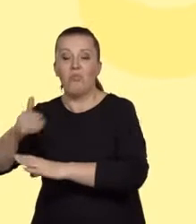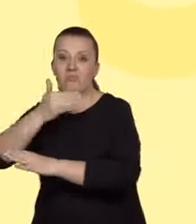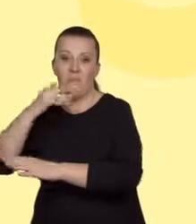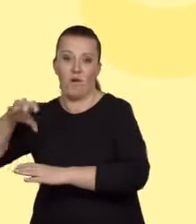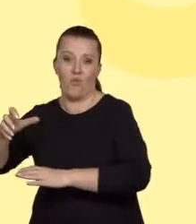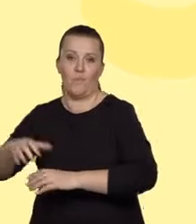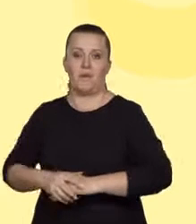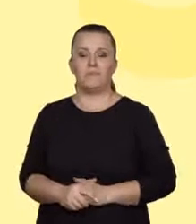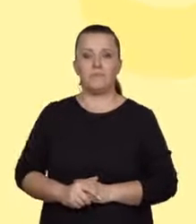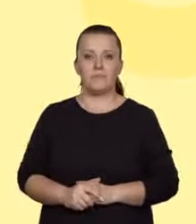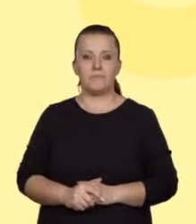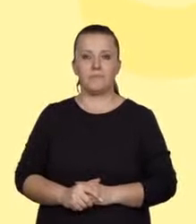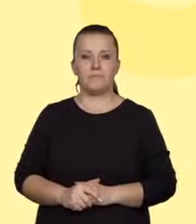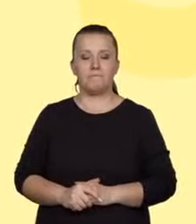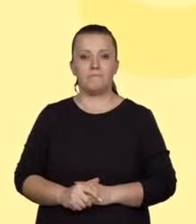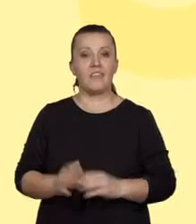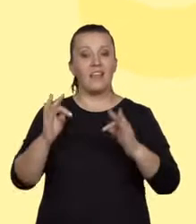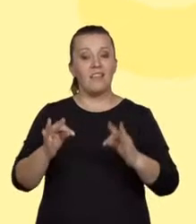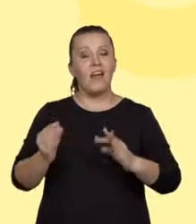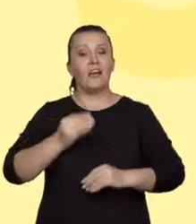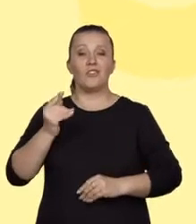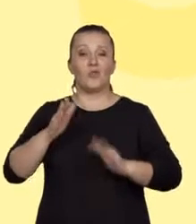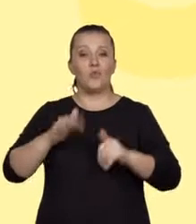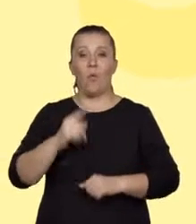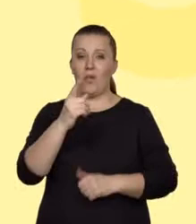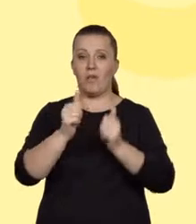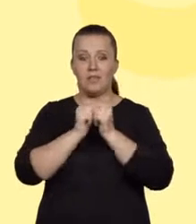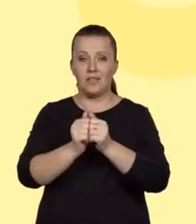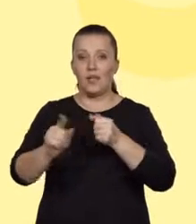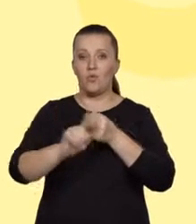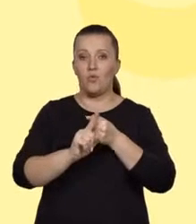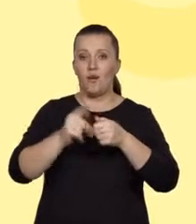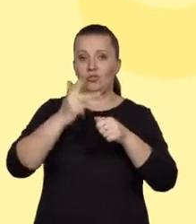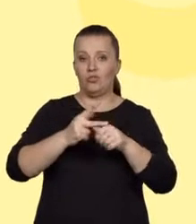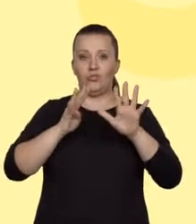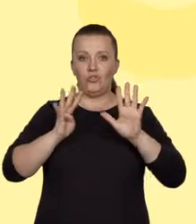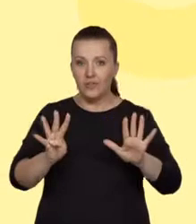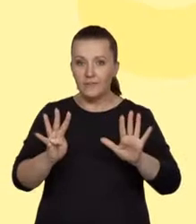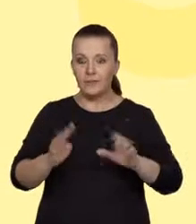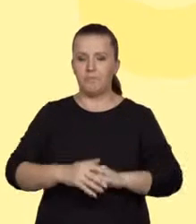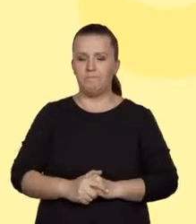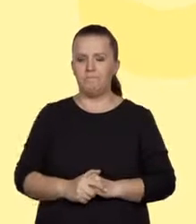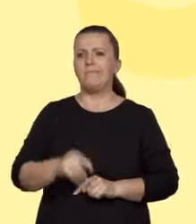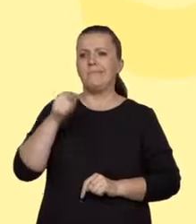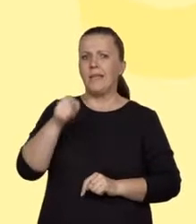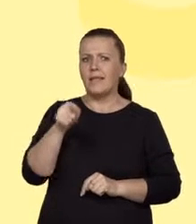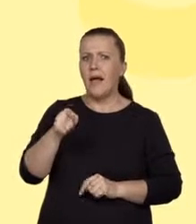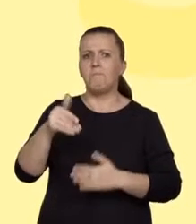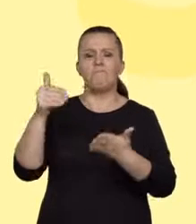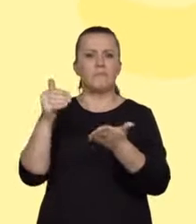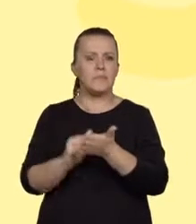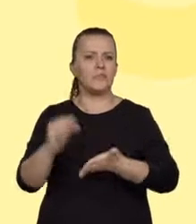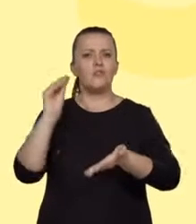posiada. Do omówienia pozostaje jeszcze tylko jedno zadanie, 39, w którym mamy